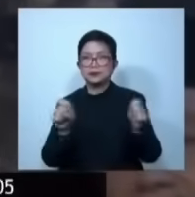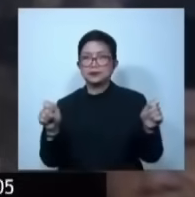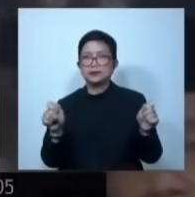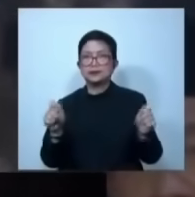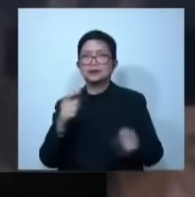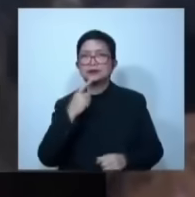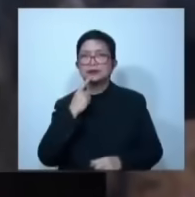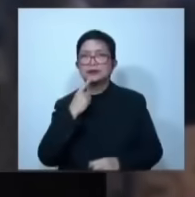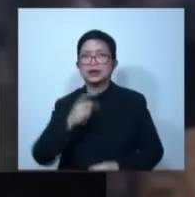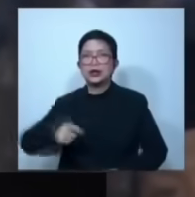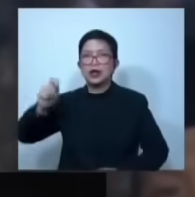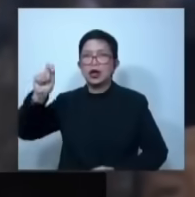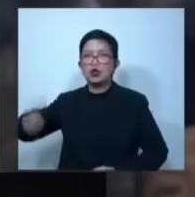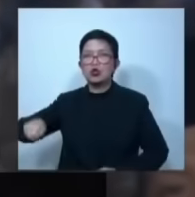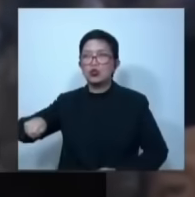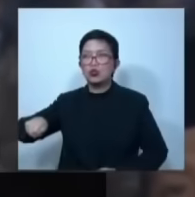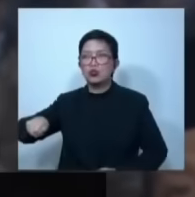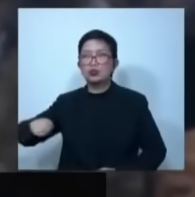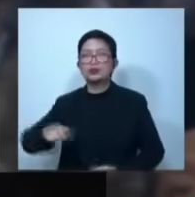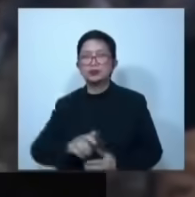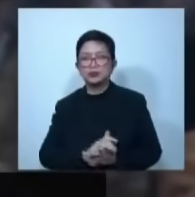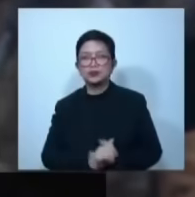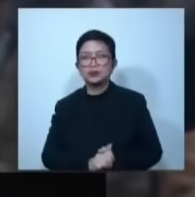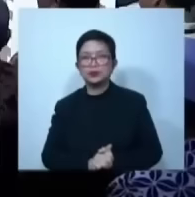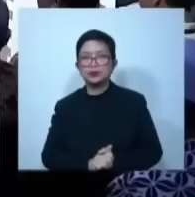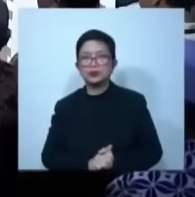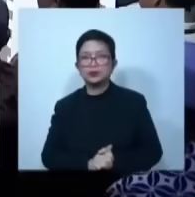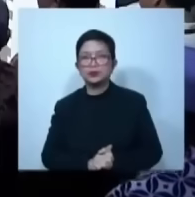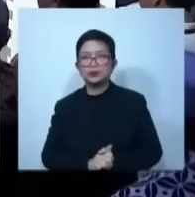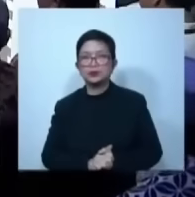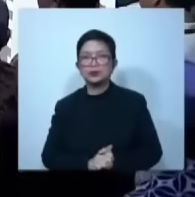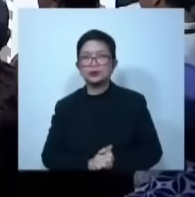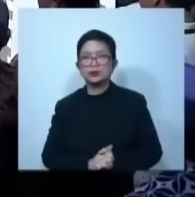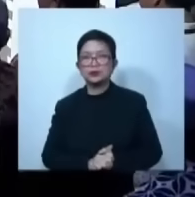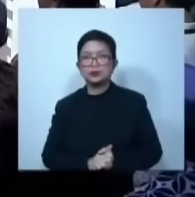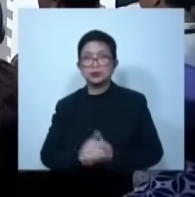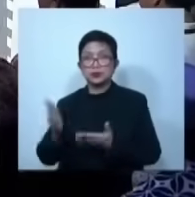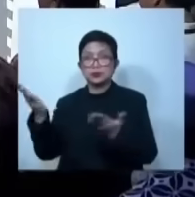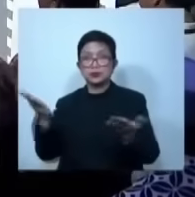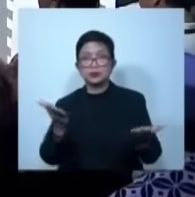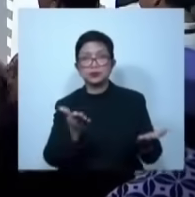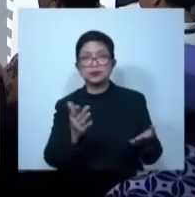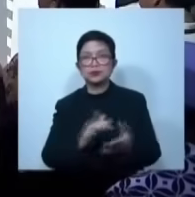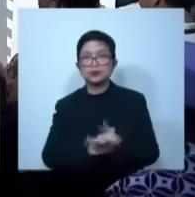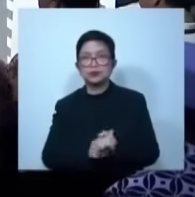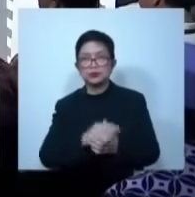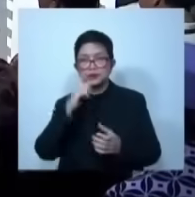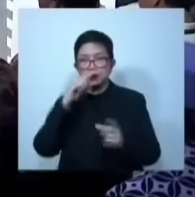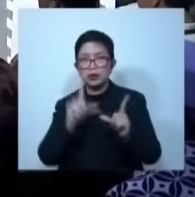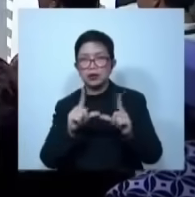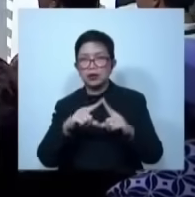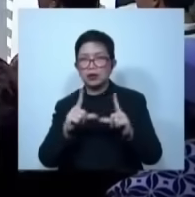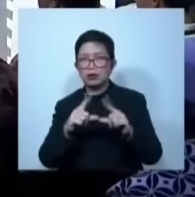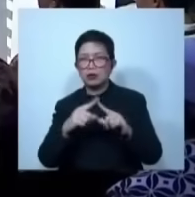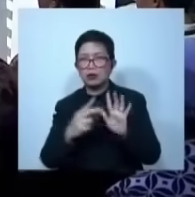moderator diperlihatkan subtema hukum hukum baik selanjutnya kami persilakan kepada panelis Bapak Wawan Masud untuk